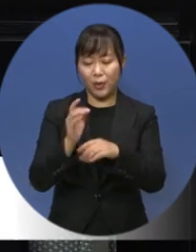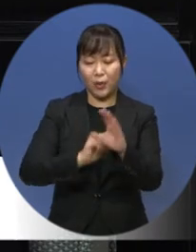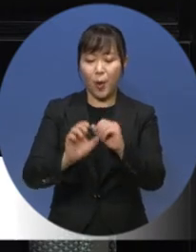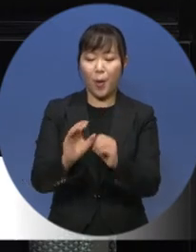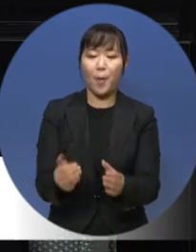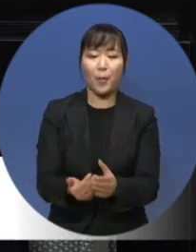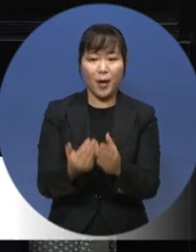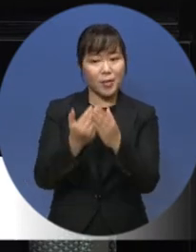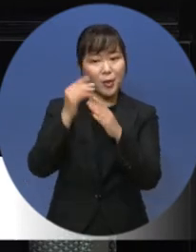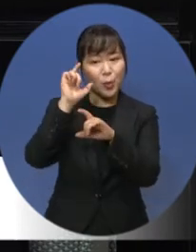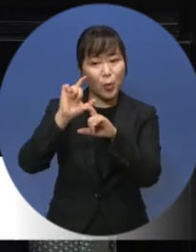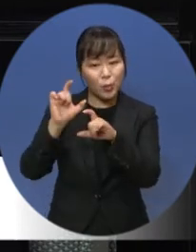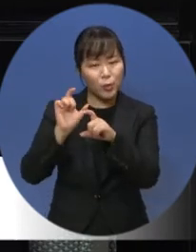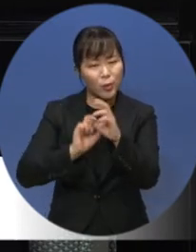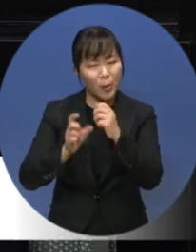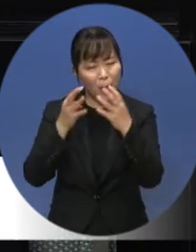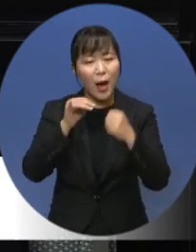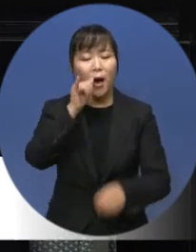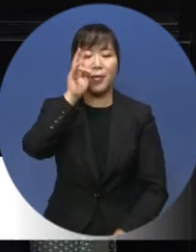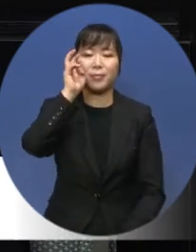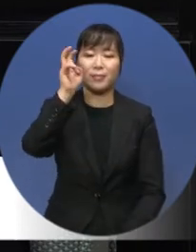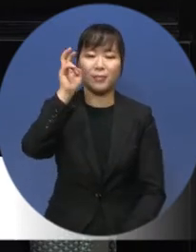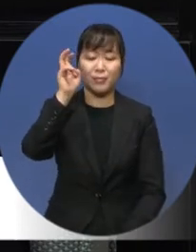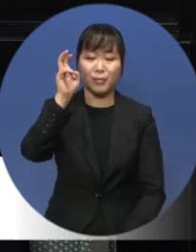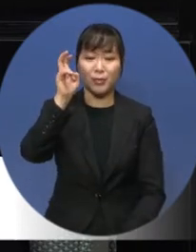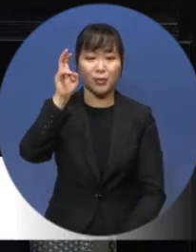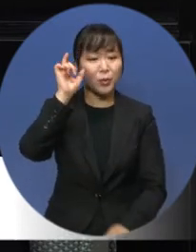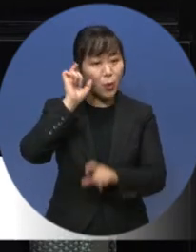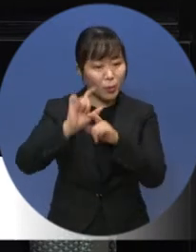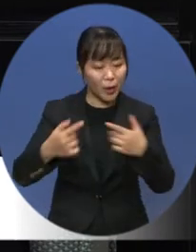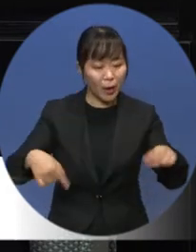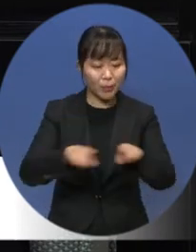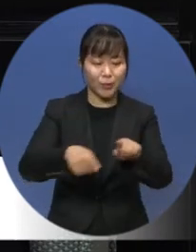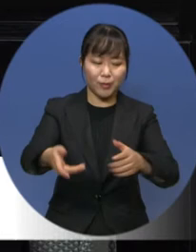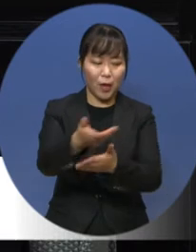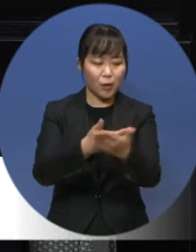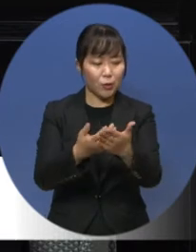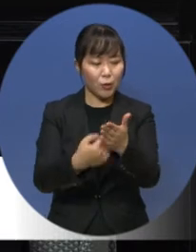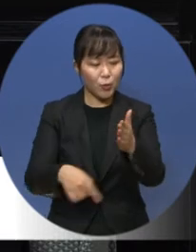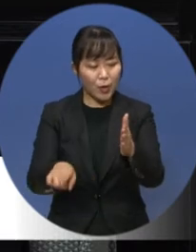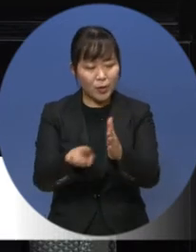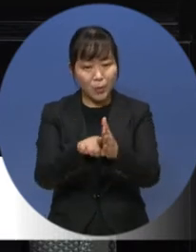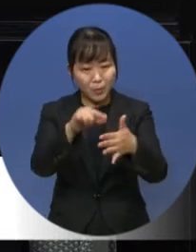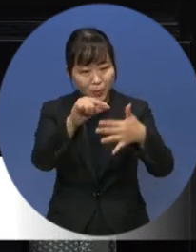수 있는 고민도 훨씬 더 많이 하셨을 테니까 그 고민을 또 같이 나누기 위해서